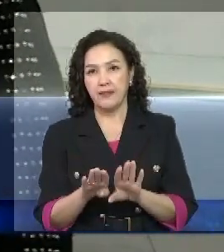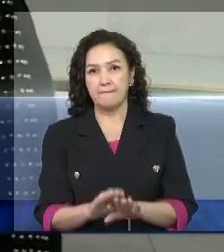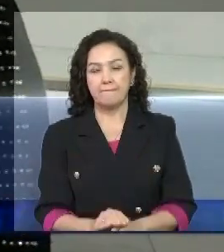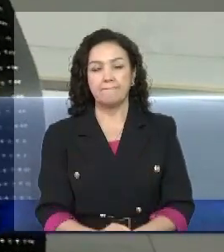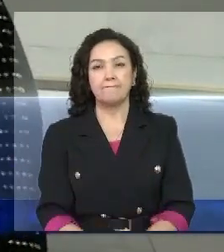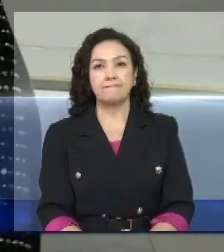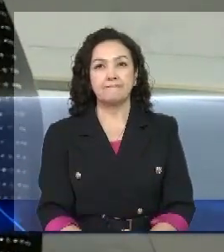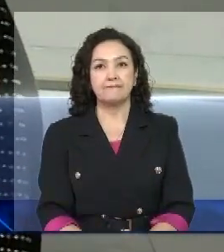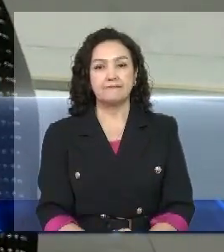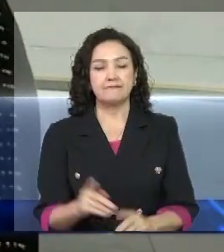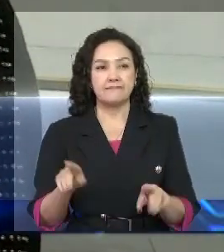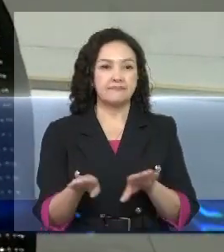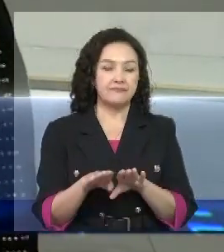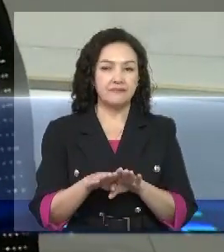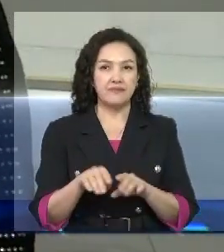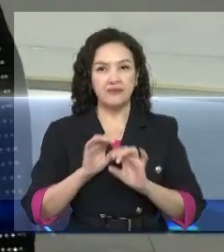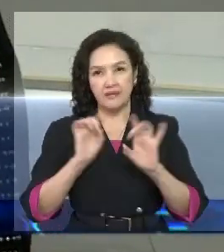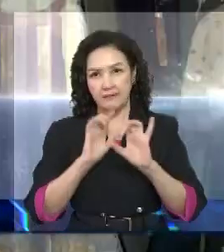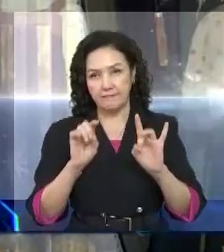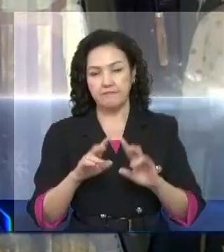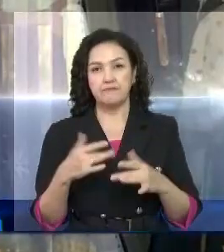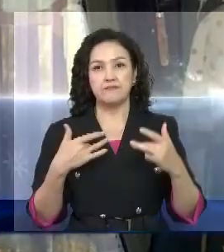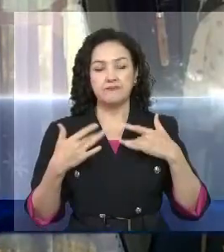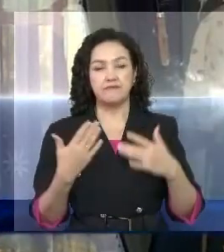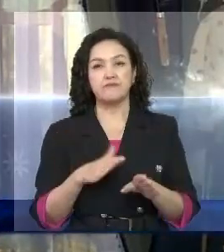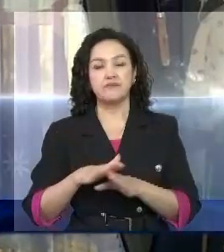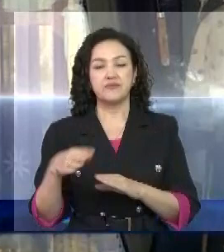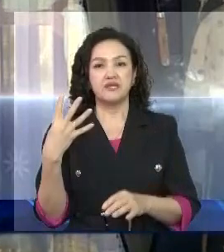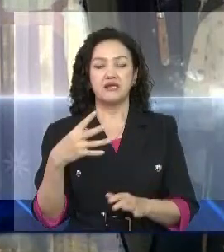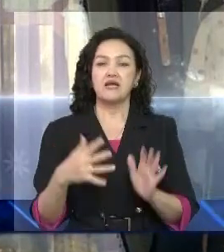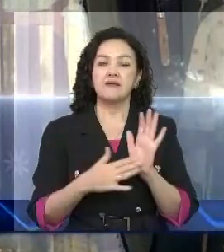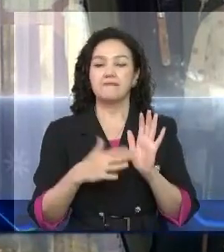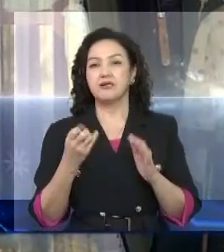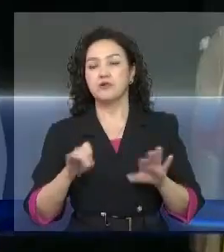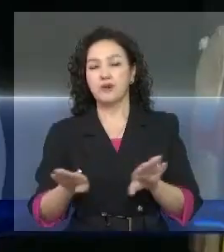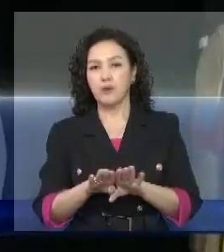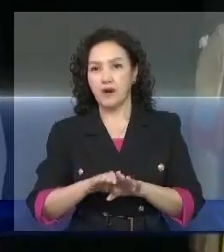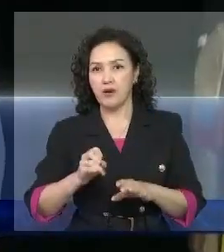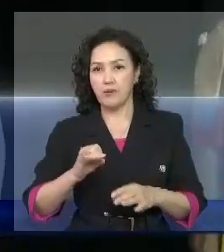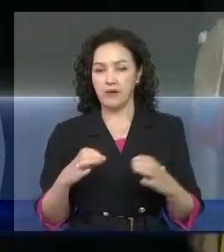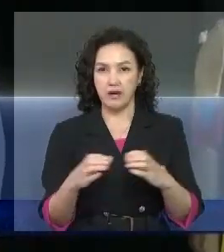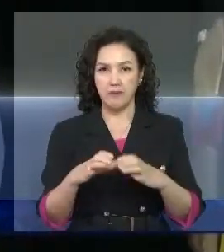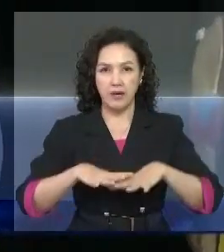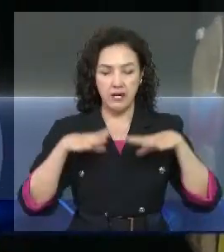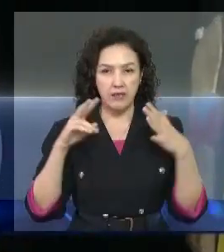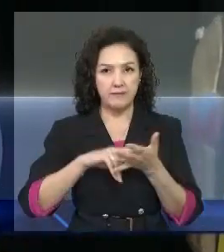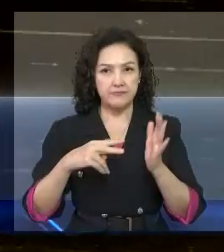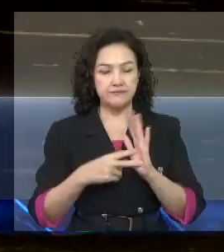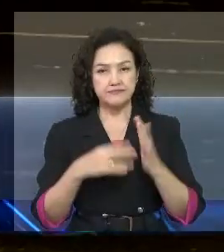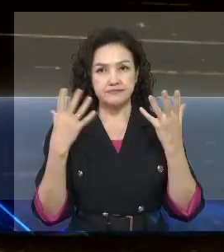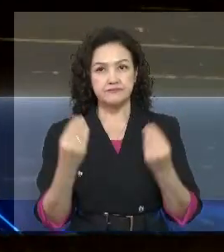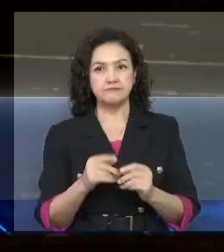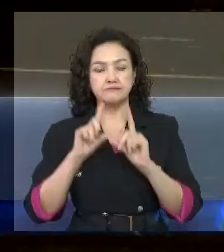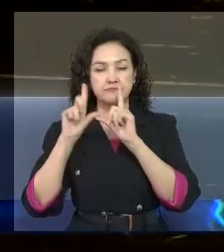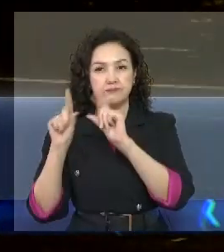так. Я думаю, что это примерно об этом эта пьеса. В целом на 39-й театральный сезон у творческого коллектива большие планы. На днях они